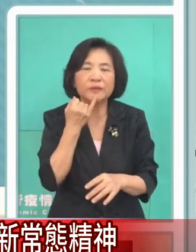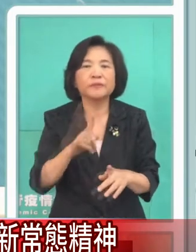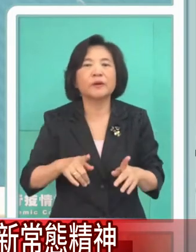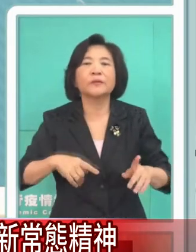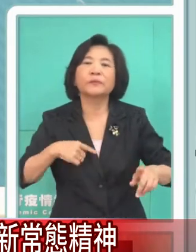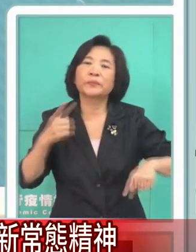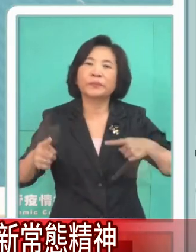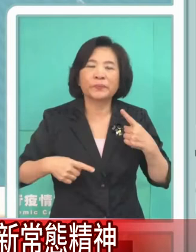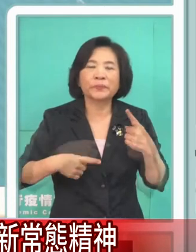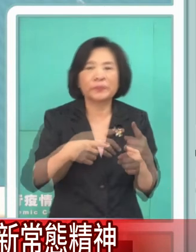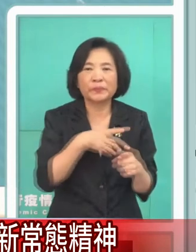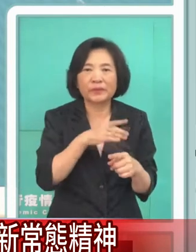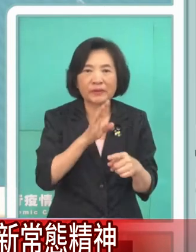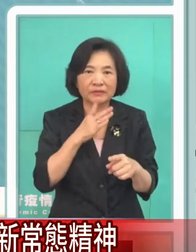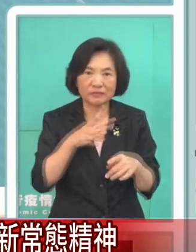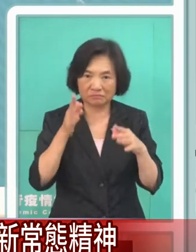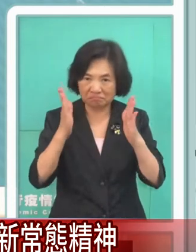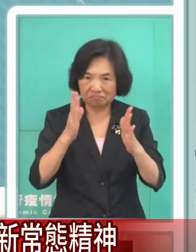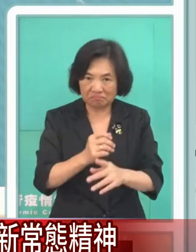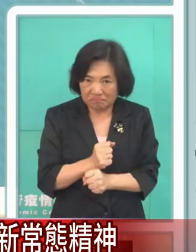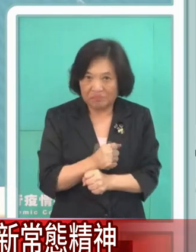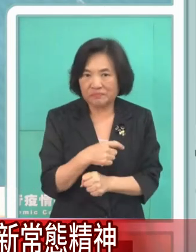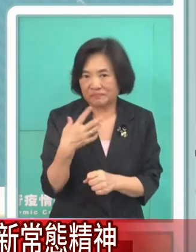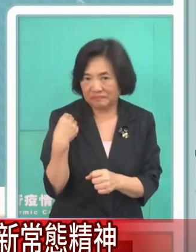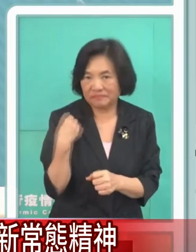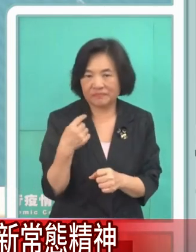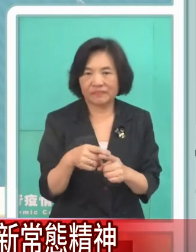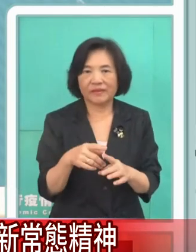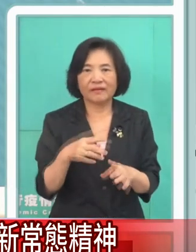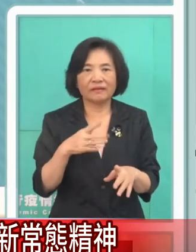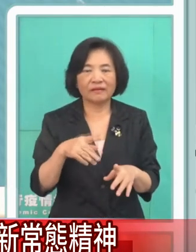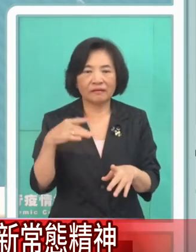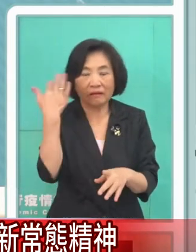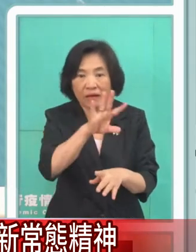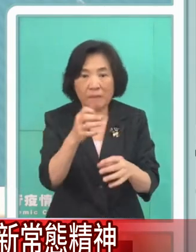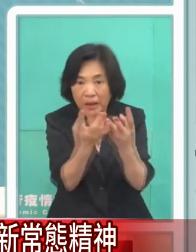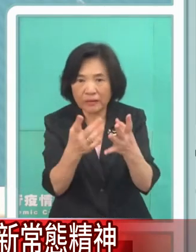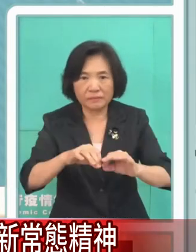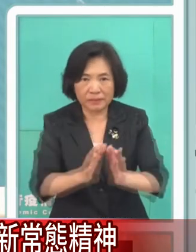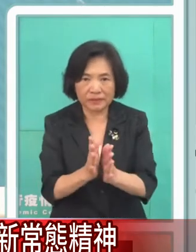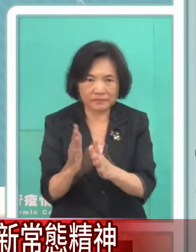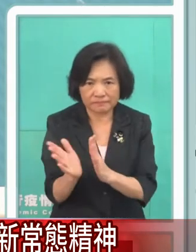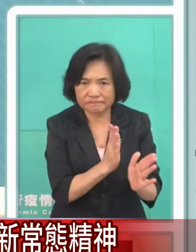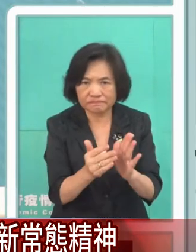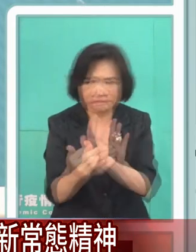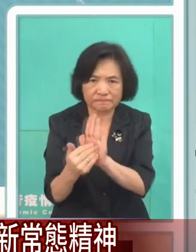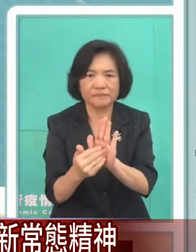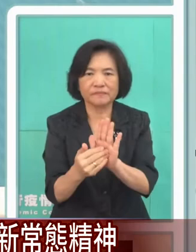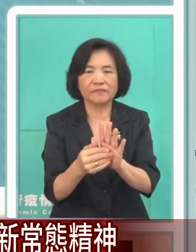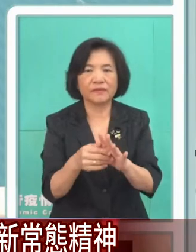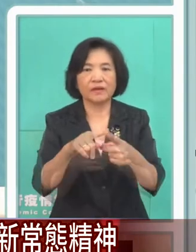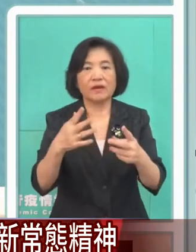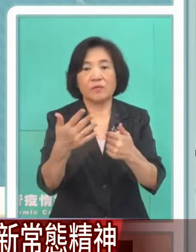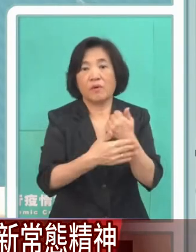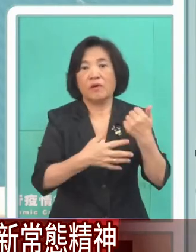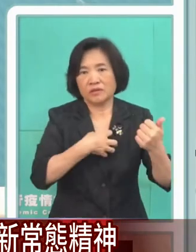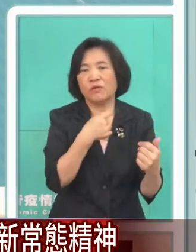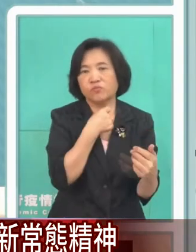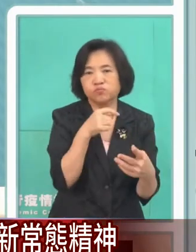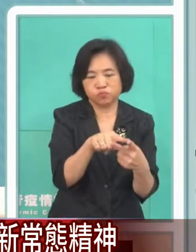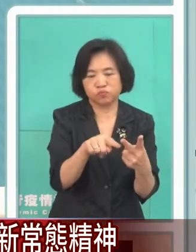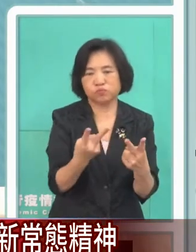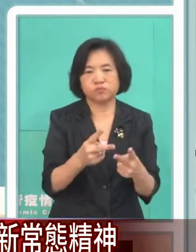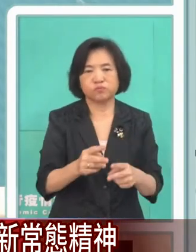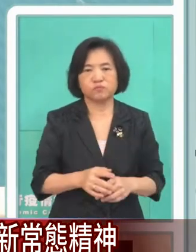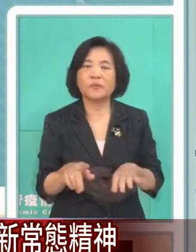警。所以新常态的精神就是我们要随时有应变的能力，加上保险的概念。所